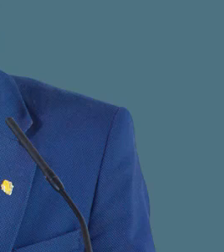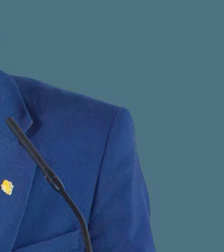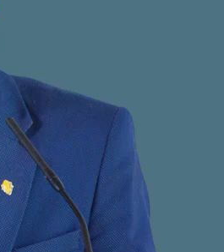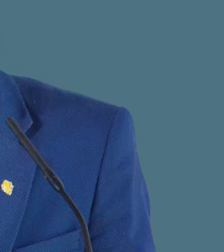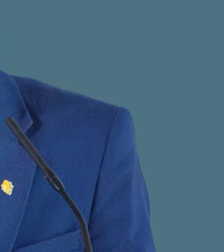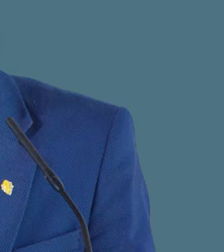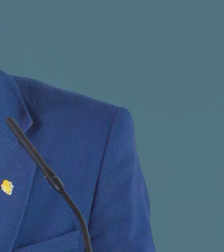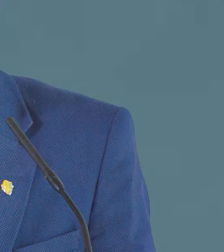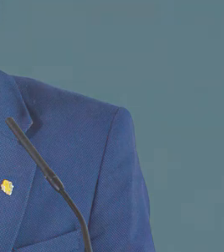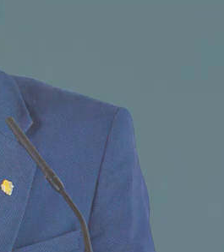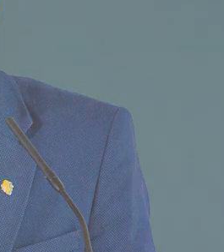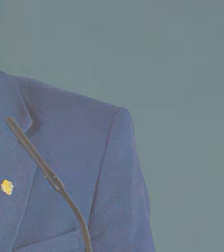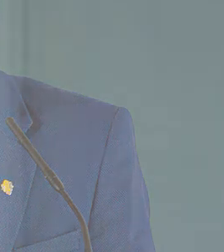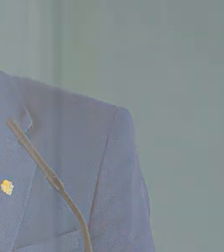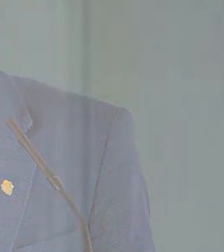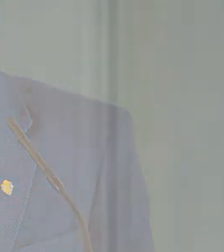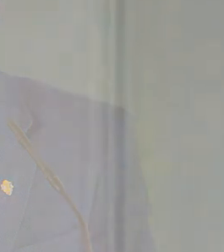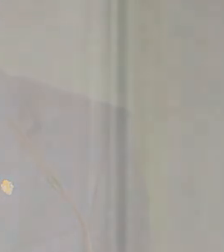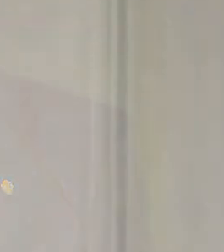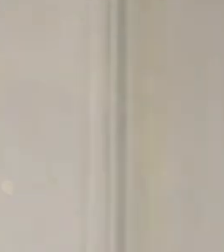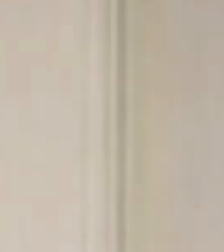Ačiū Vytė už